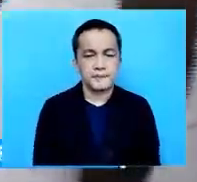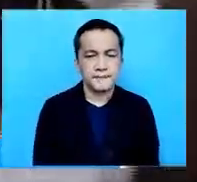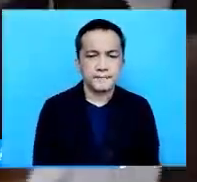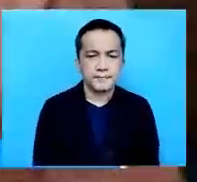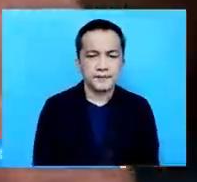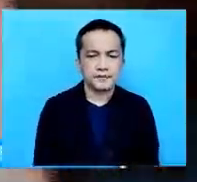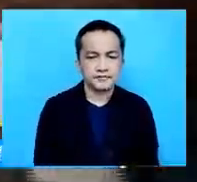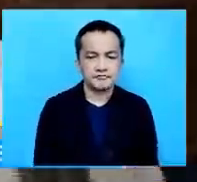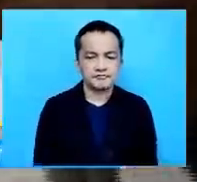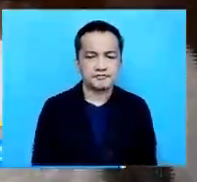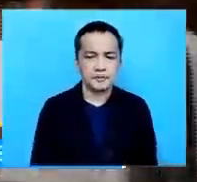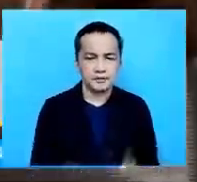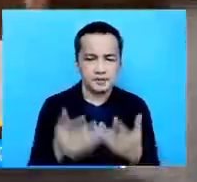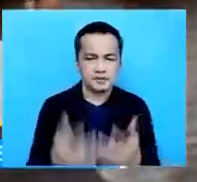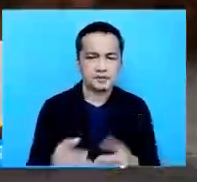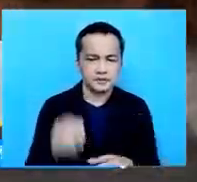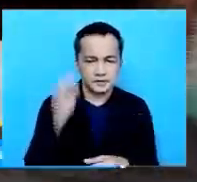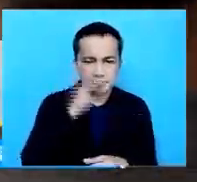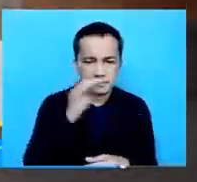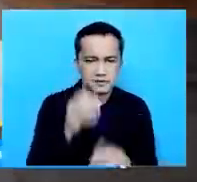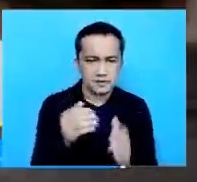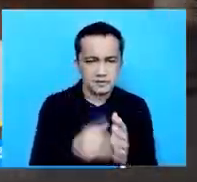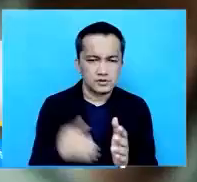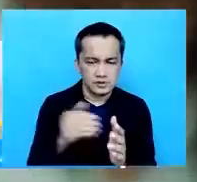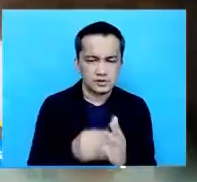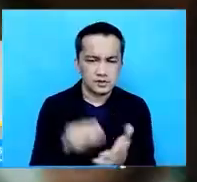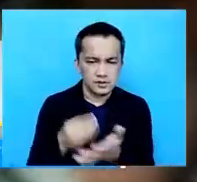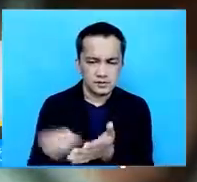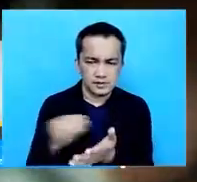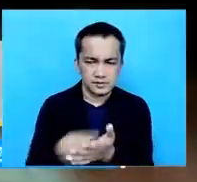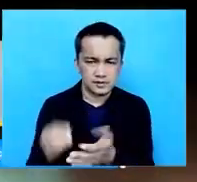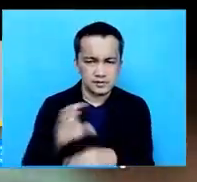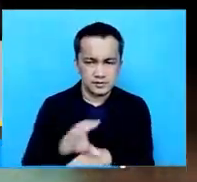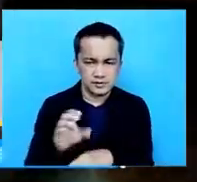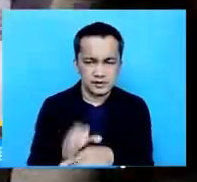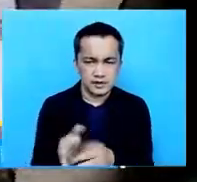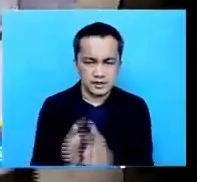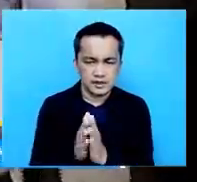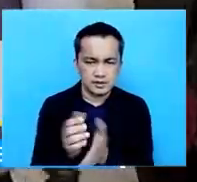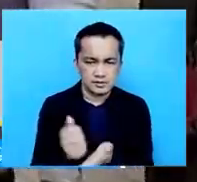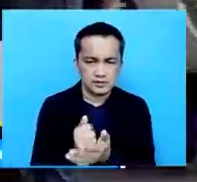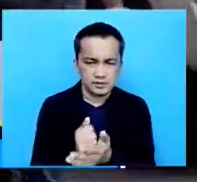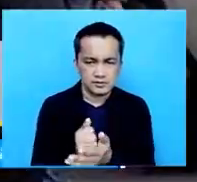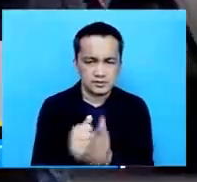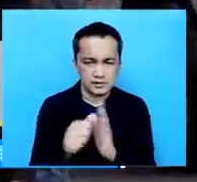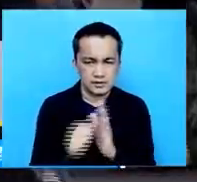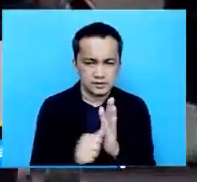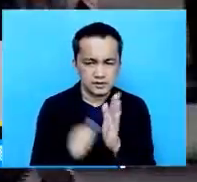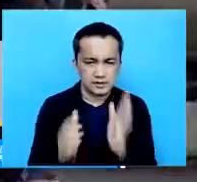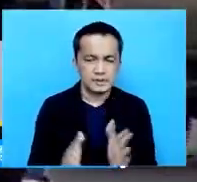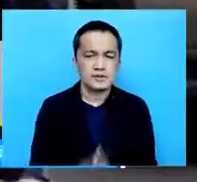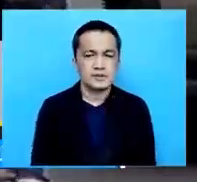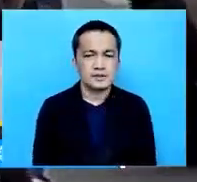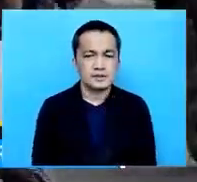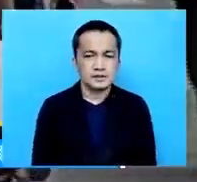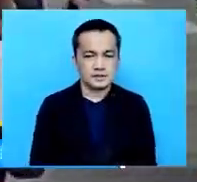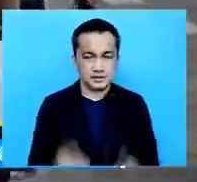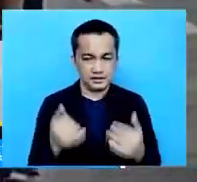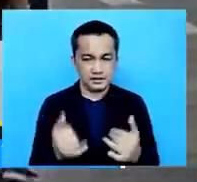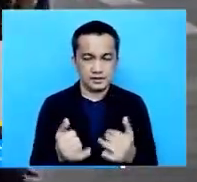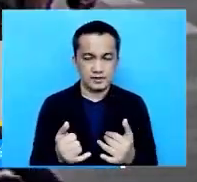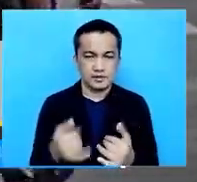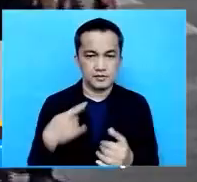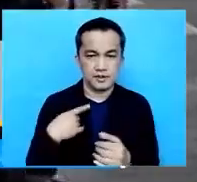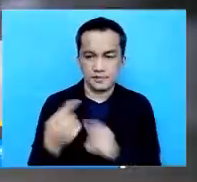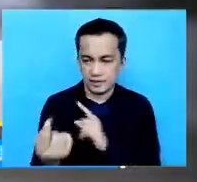Mabigat sa karaniwang Pinoy ang 5,000 pisong gastos sa pagkonsulta o paghingi ng tulong sa mga abogado. Ngayon, may